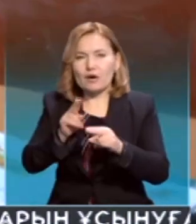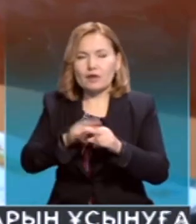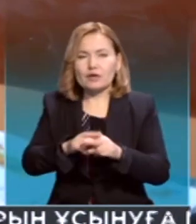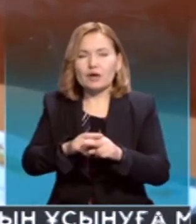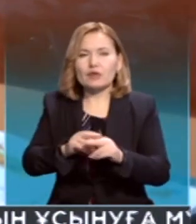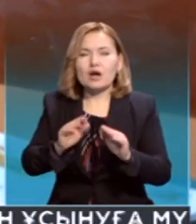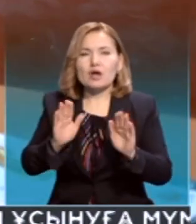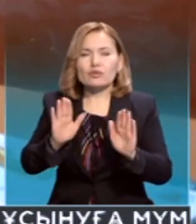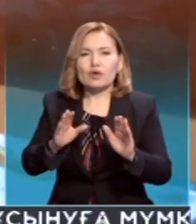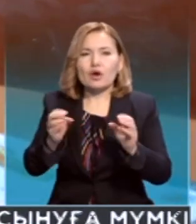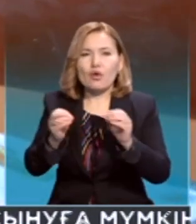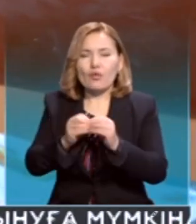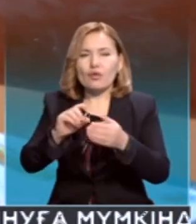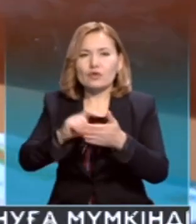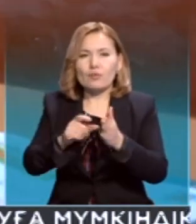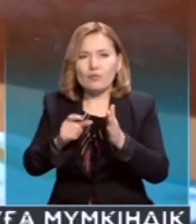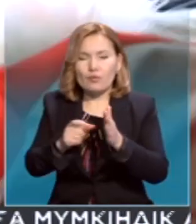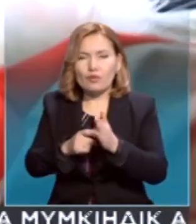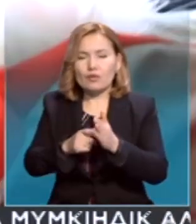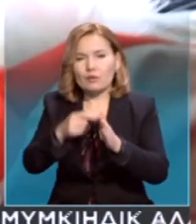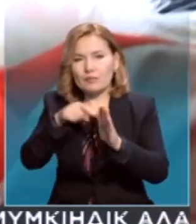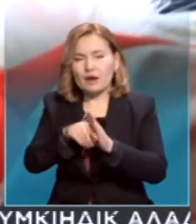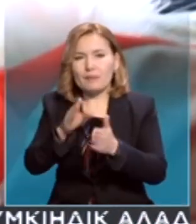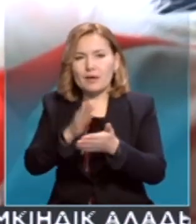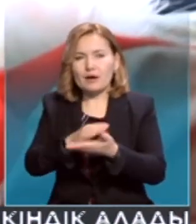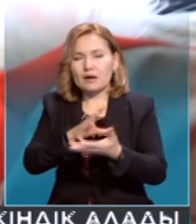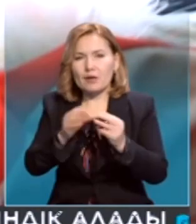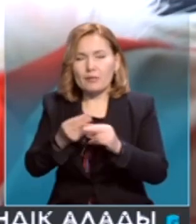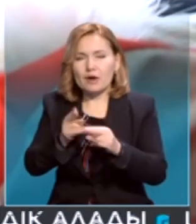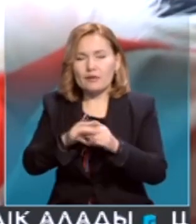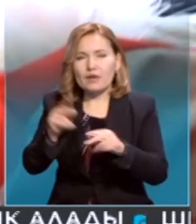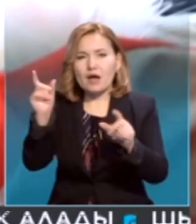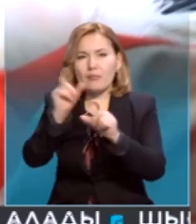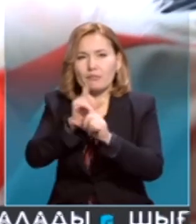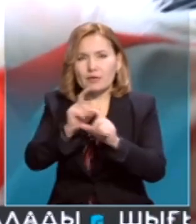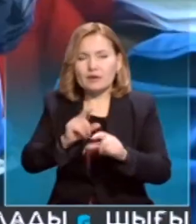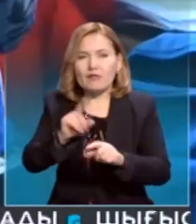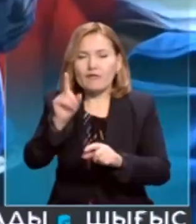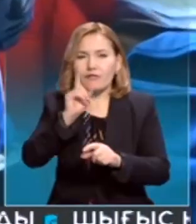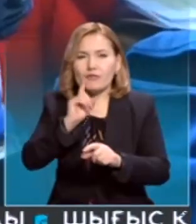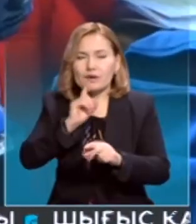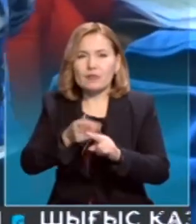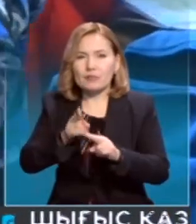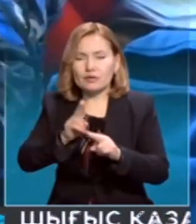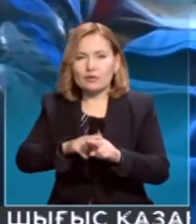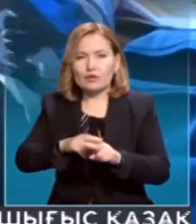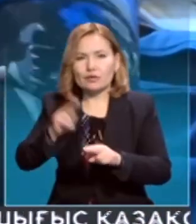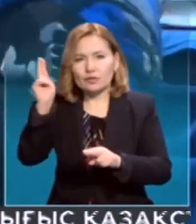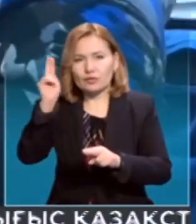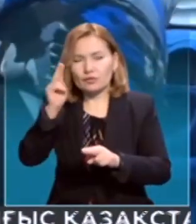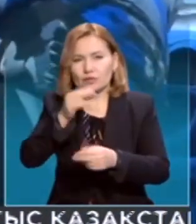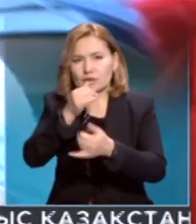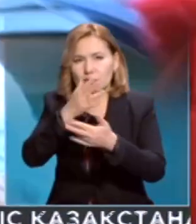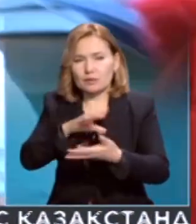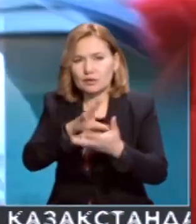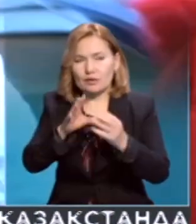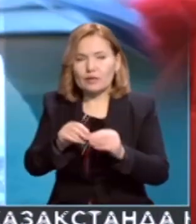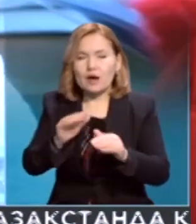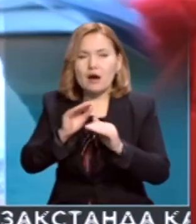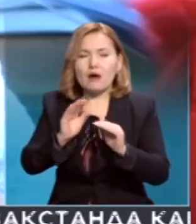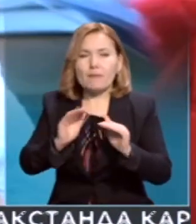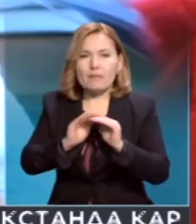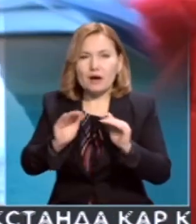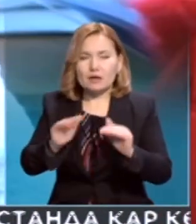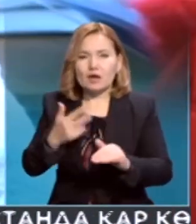10 бөлме ғана бар. Ал білім ұясындағы сынып саны 32. Уақытты үнемдеу үшін сабақтың ұзақтығы 30 минутқа қысқарды.